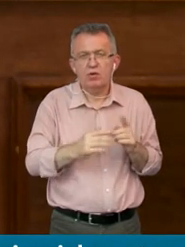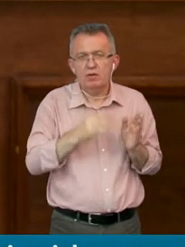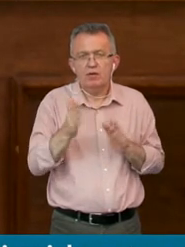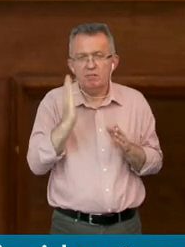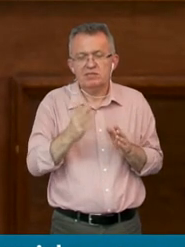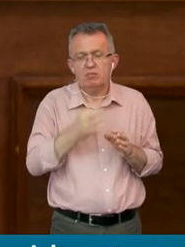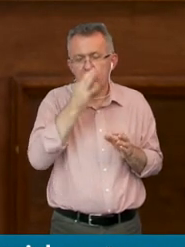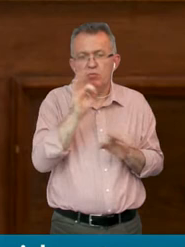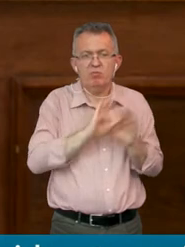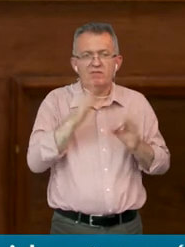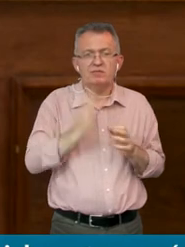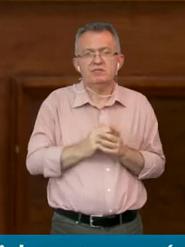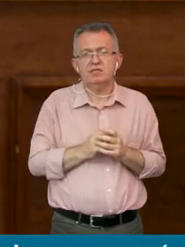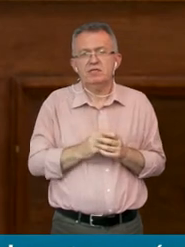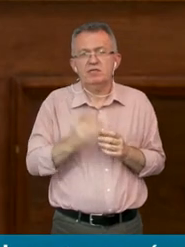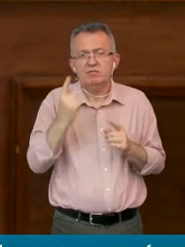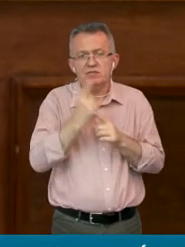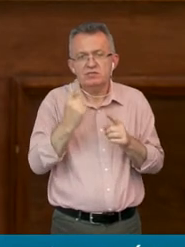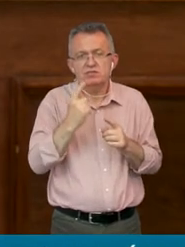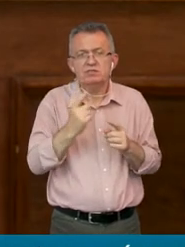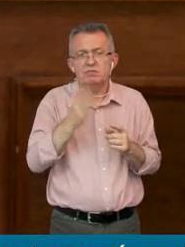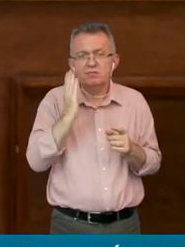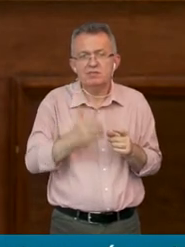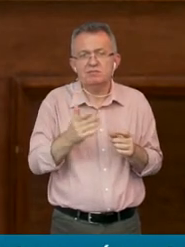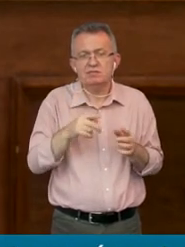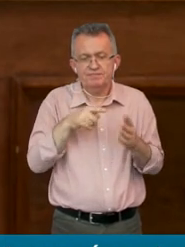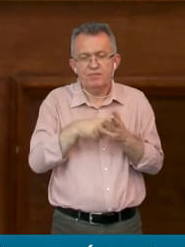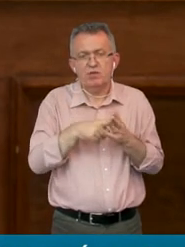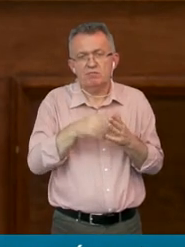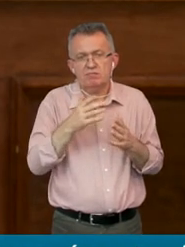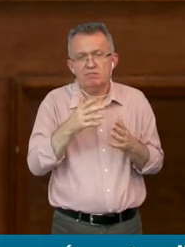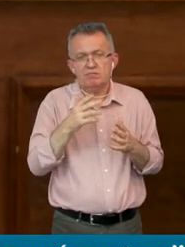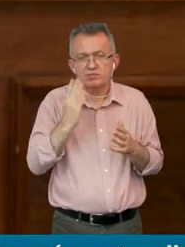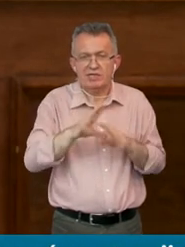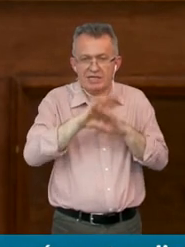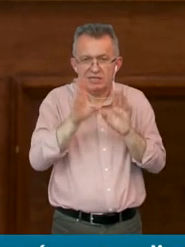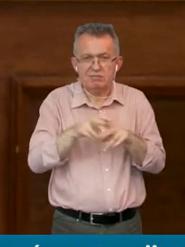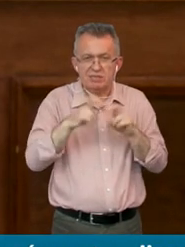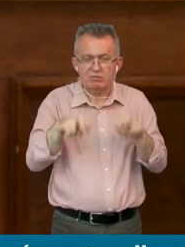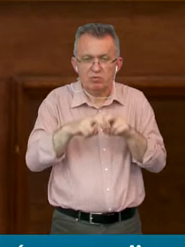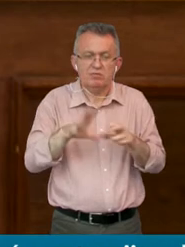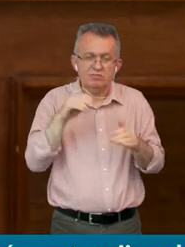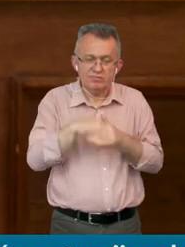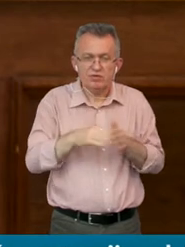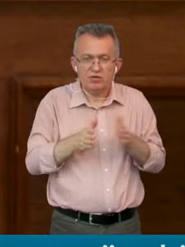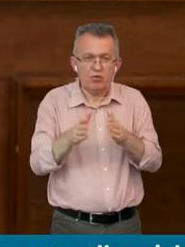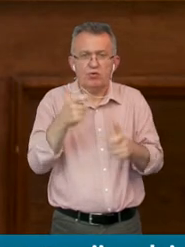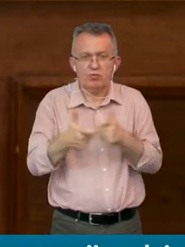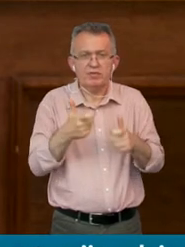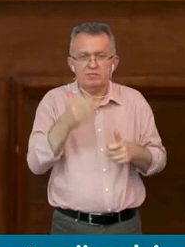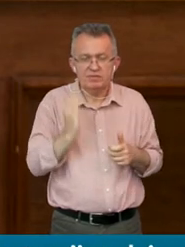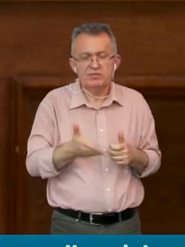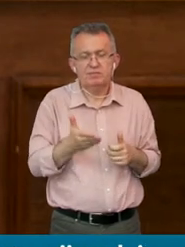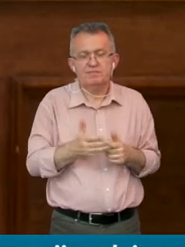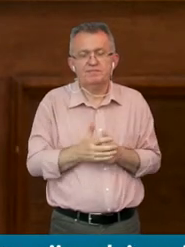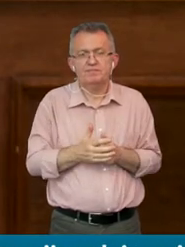trochę się to poprawi. Natomiast myślę, że docelowe rozwiązania będziemy stosowali dopiero przy kompleksowej renowacji tych alei, które